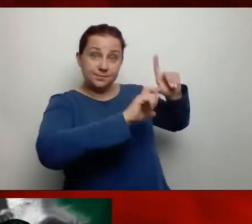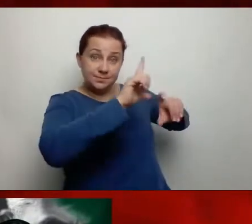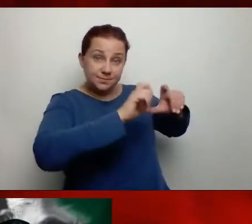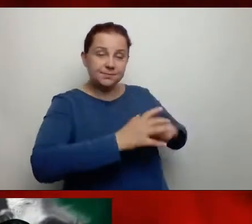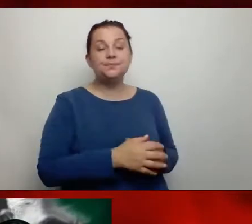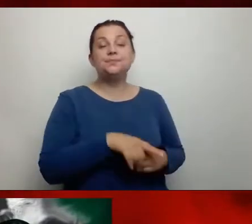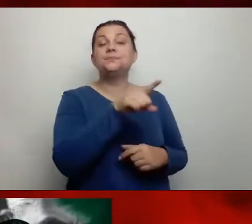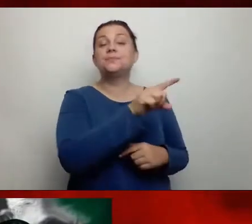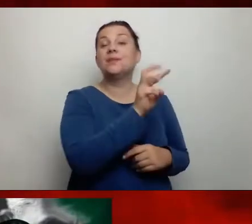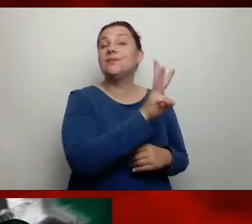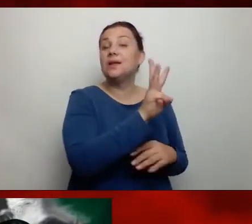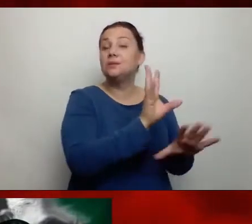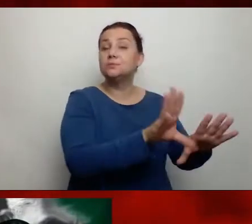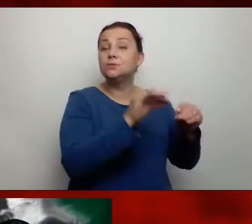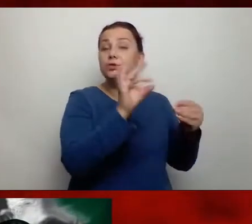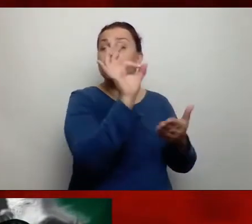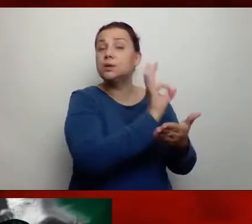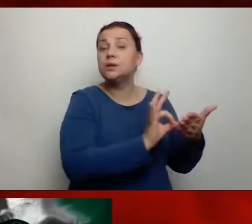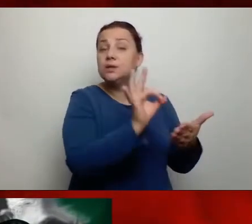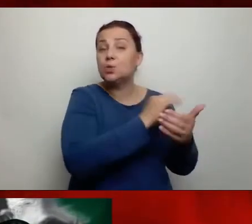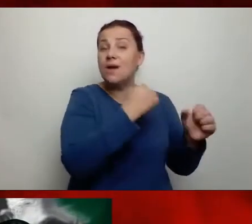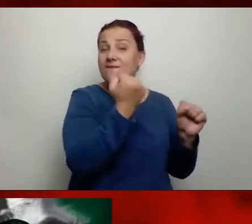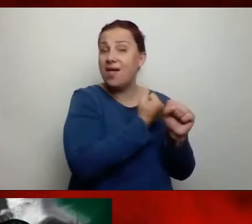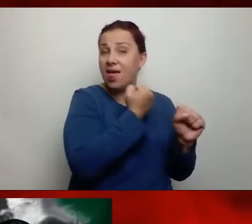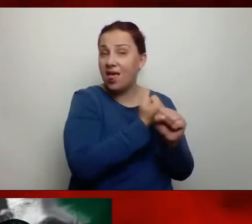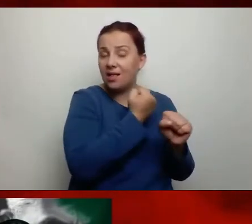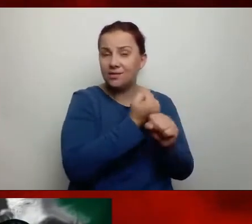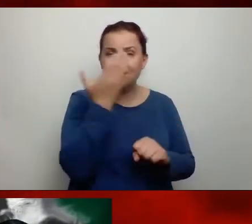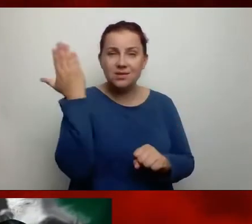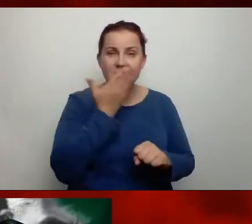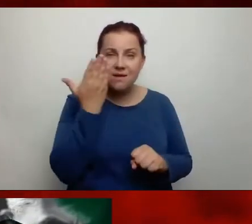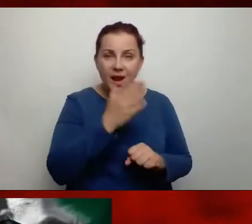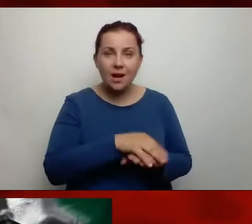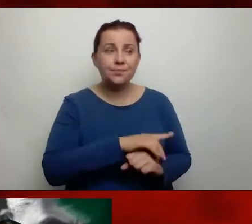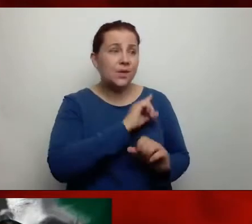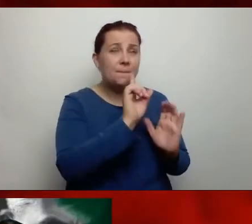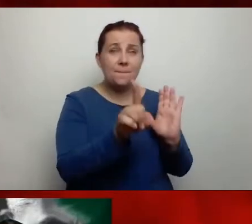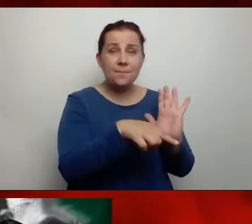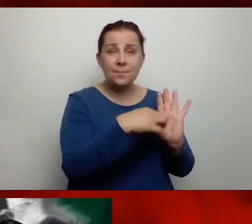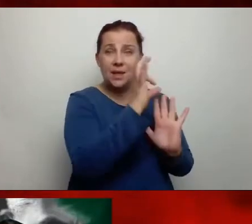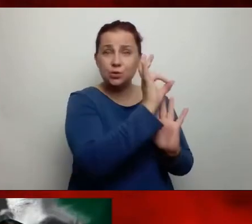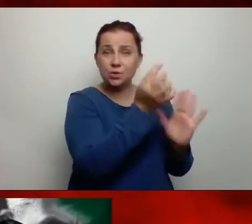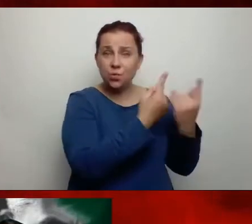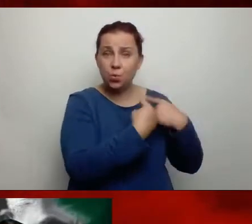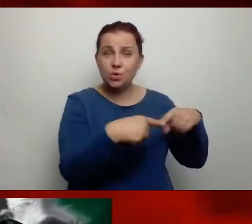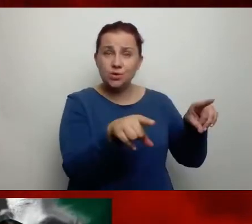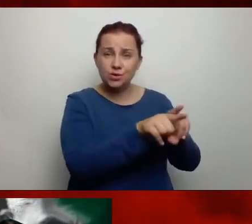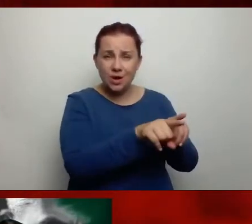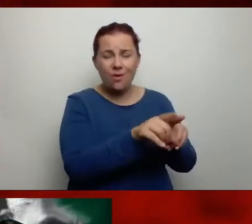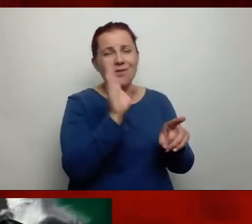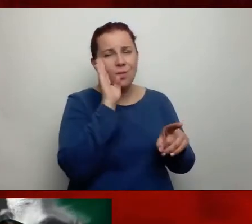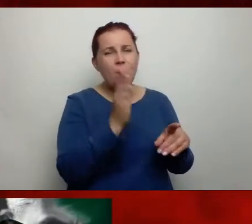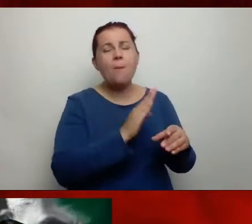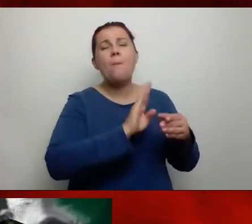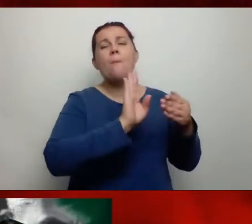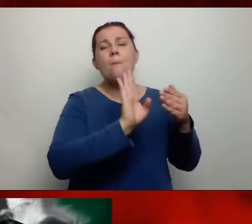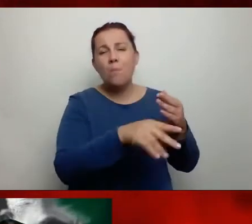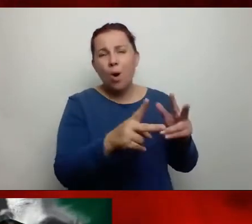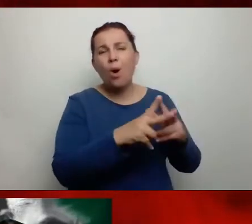rysunków węglem. Te jego takie pierwsze dzieła, pomijając ten okres realistyczny,